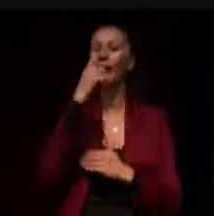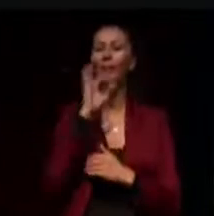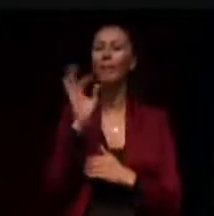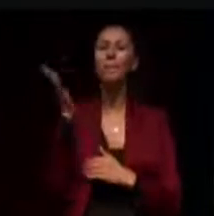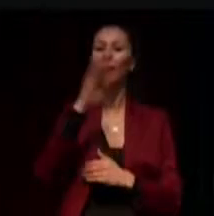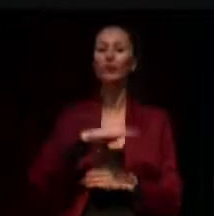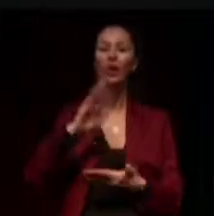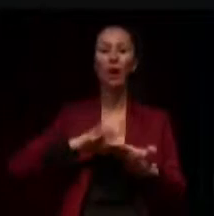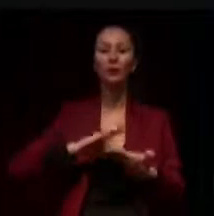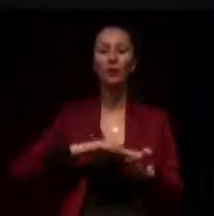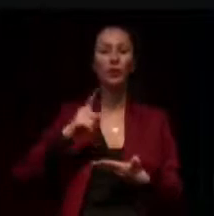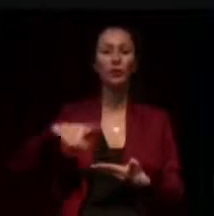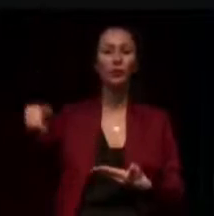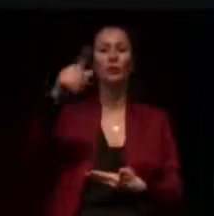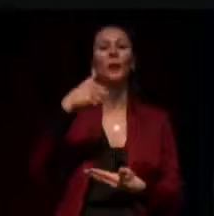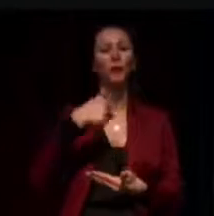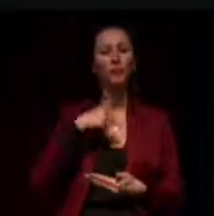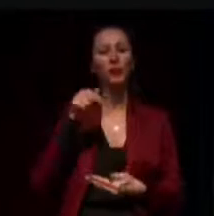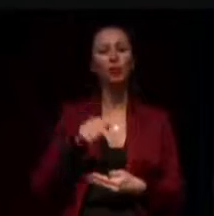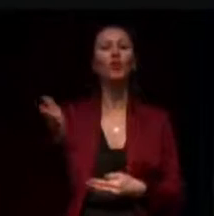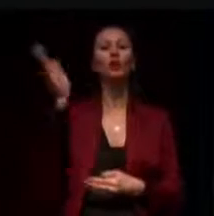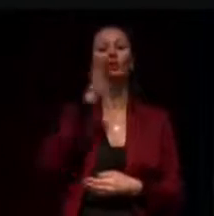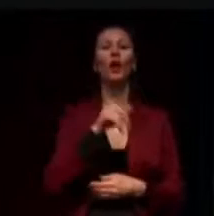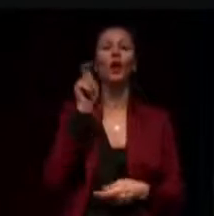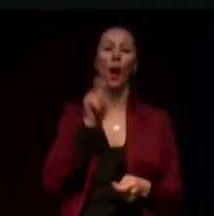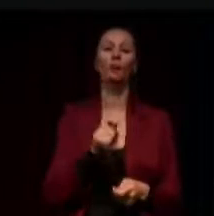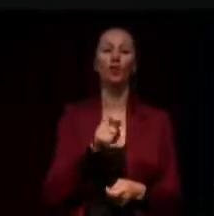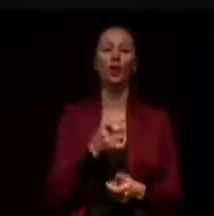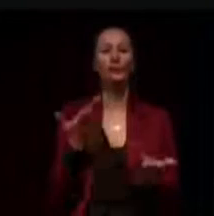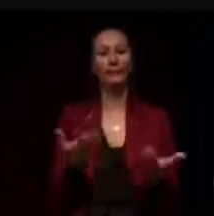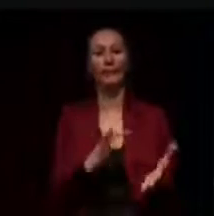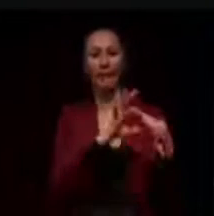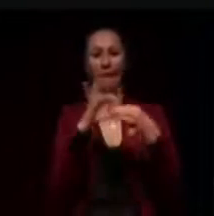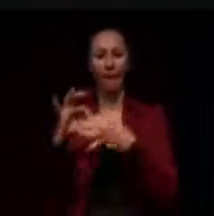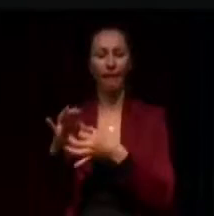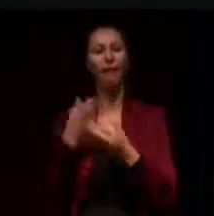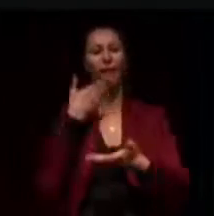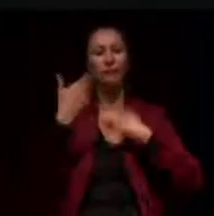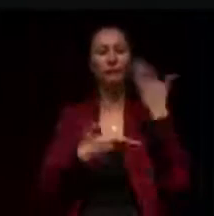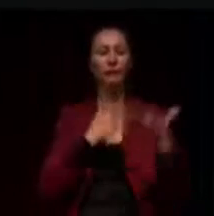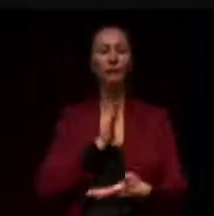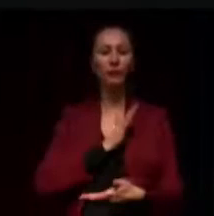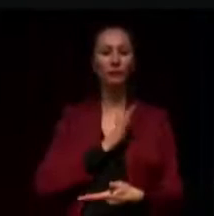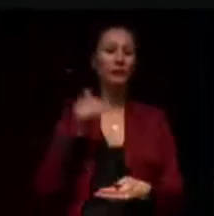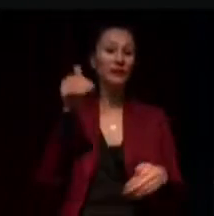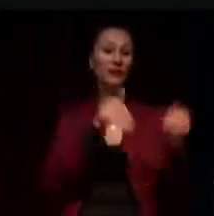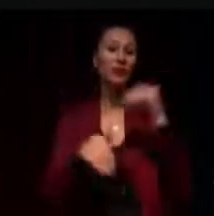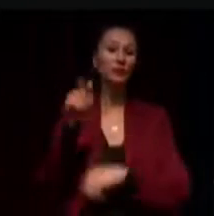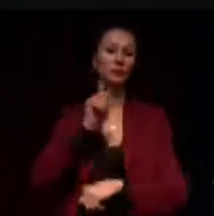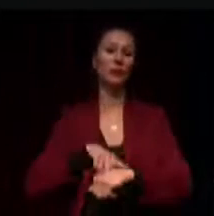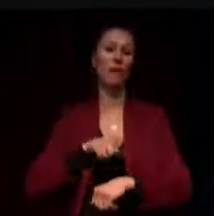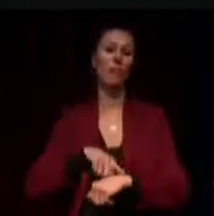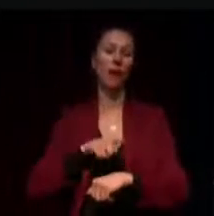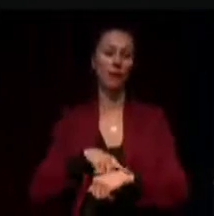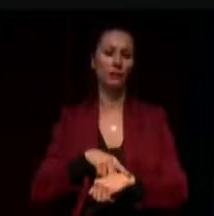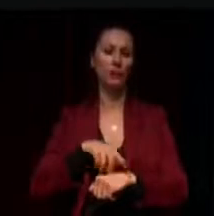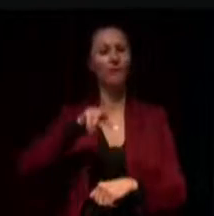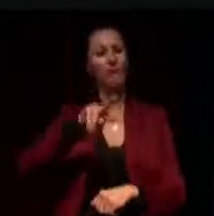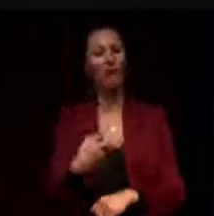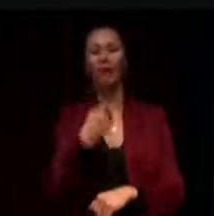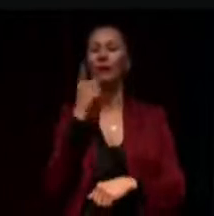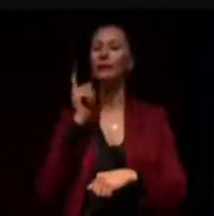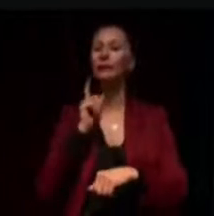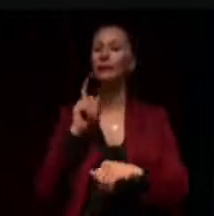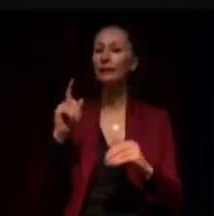başka aday arkadaşlarımız da biz de bundan sonra bunları yapacağız diye anlatırız. Seçim zamanı geldiği zaman ya da